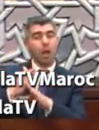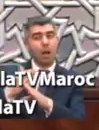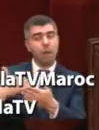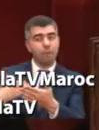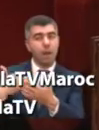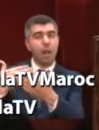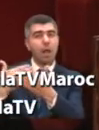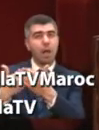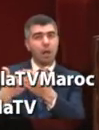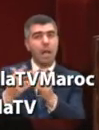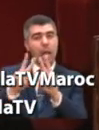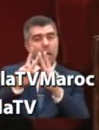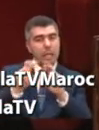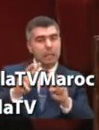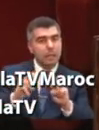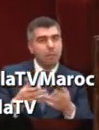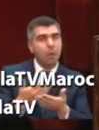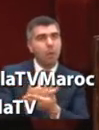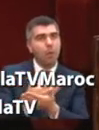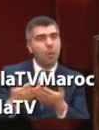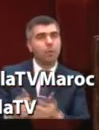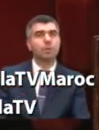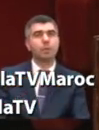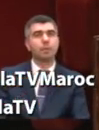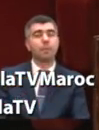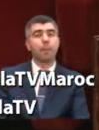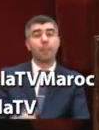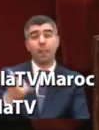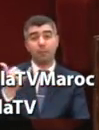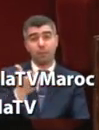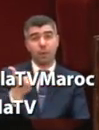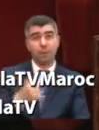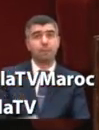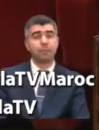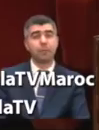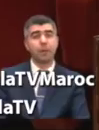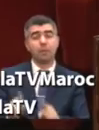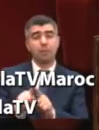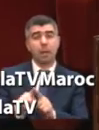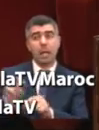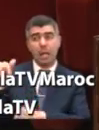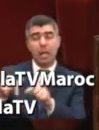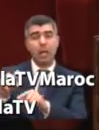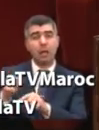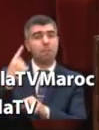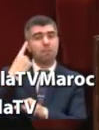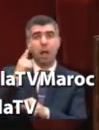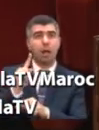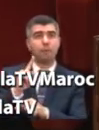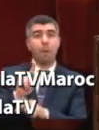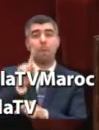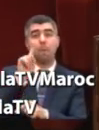بها الوزارة حول الأمراض الغير سارية. جزء مهم ما تعرفش أنه مصاب بهذا المرض. مليون